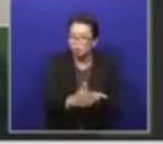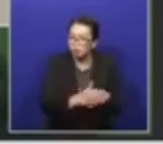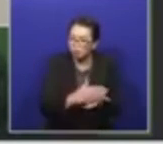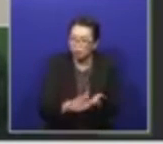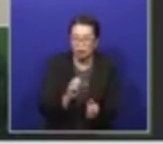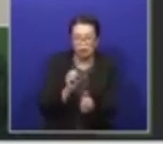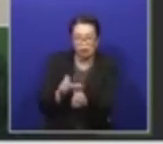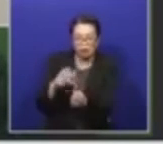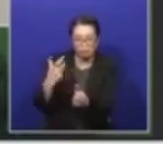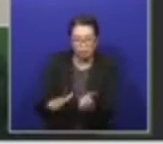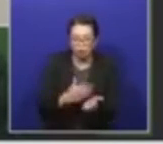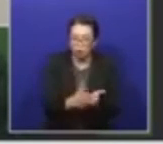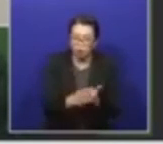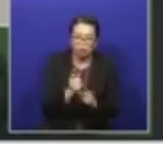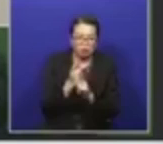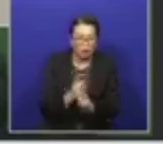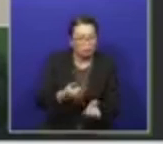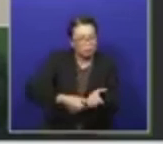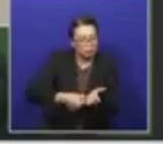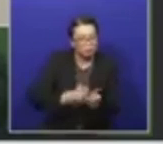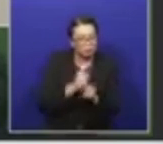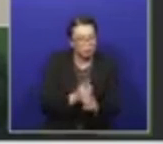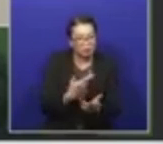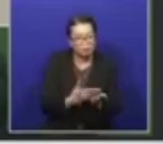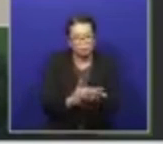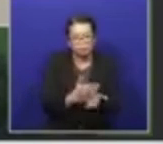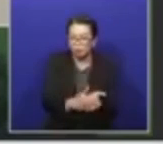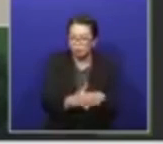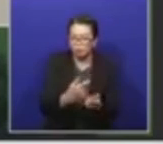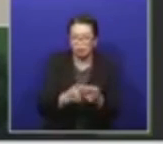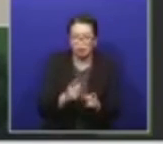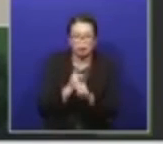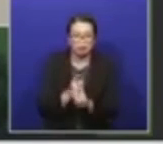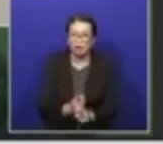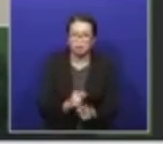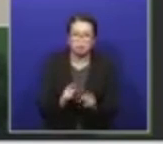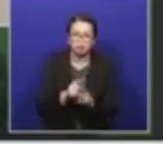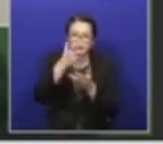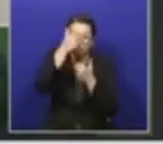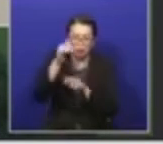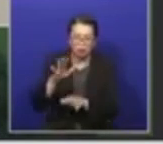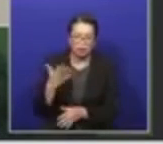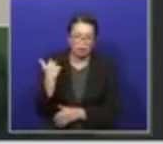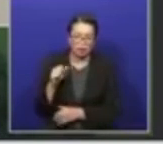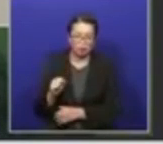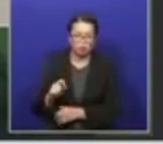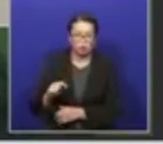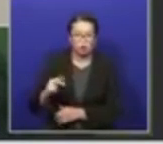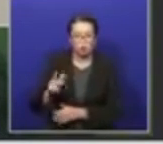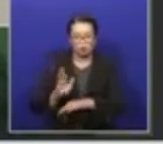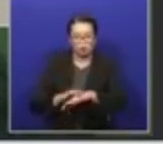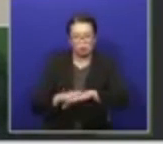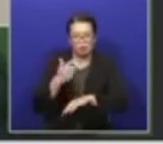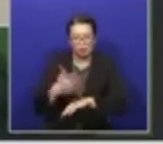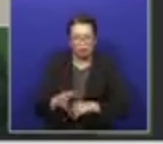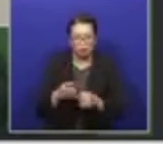านขอประธานอภัยผ่านจากท่านประธานผ่านไปว่าท่านก็ไม่ค่อยจะใส่ใจด้วยซ้ำไปสตง.ชี้มาตั้งเยอะแยะนะครับท่านต้อง